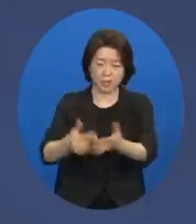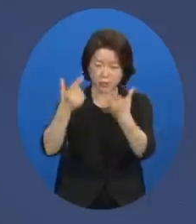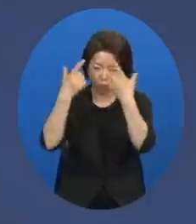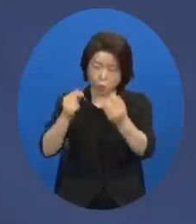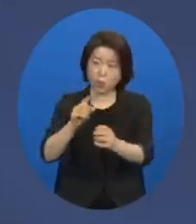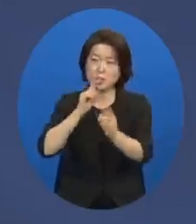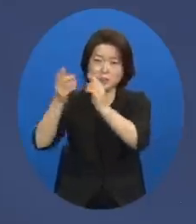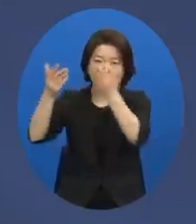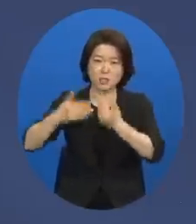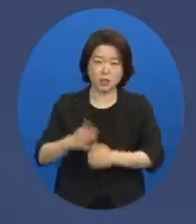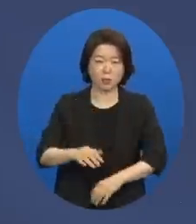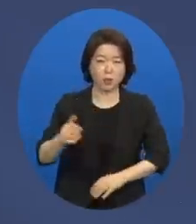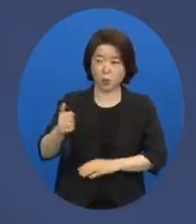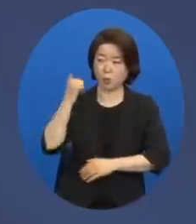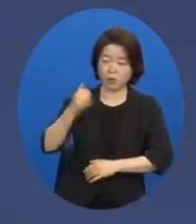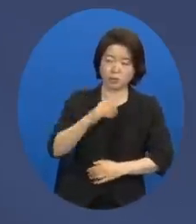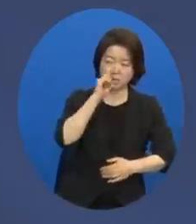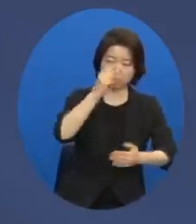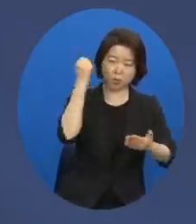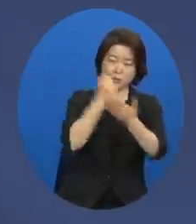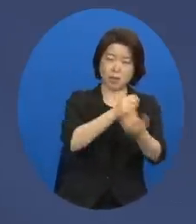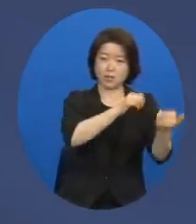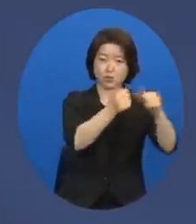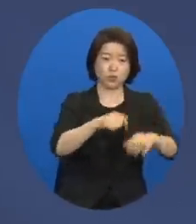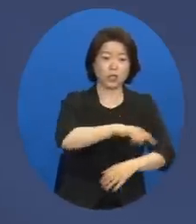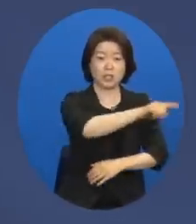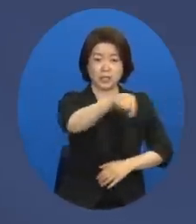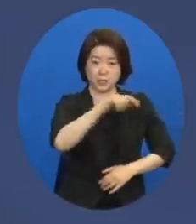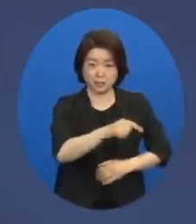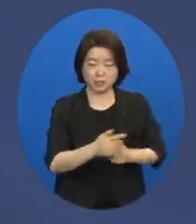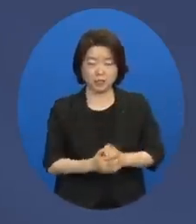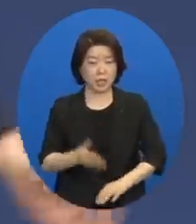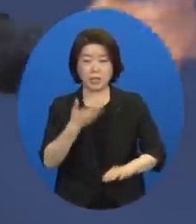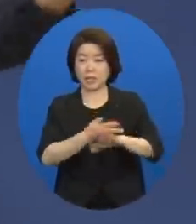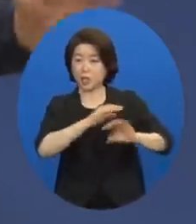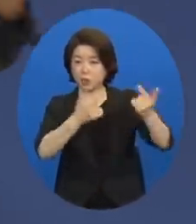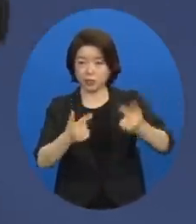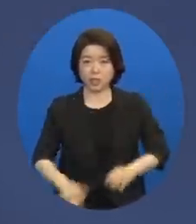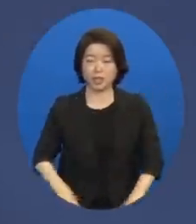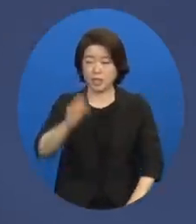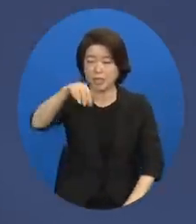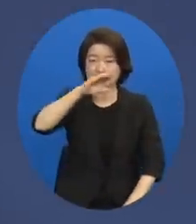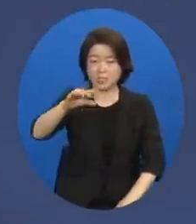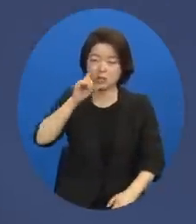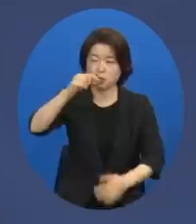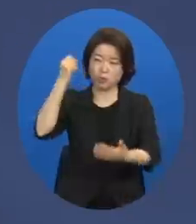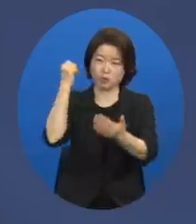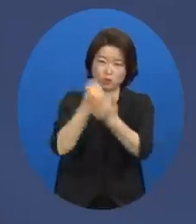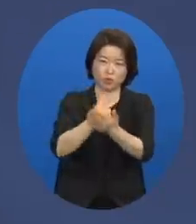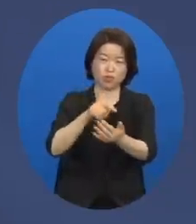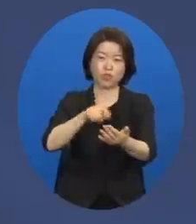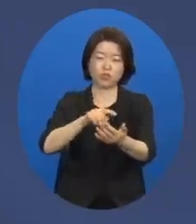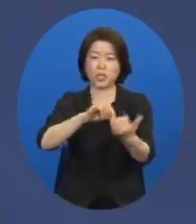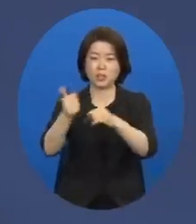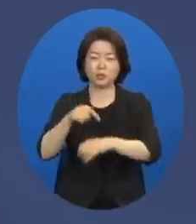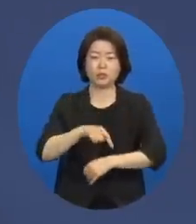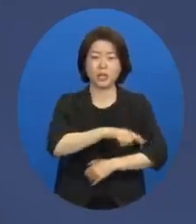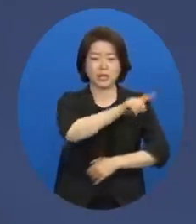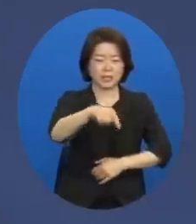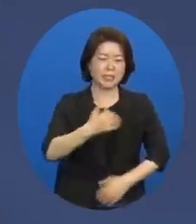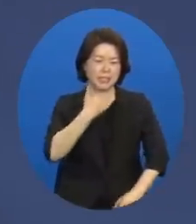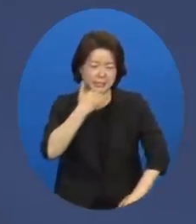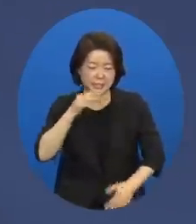주님을 50일 전에 못 박아 죽였던 그들이 다른 것도 아니고 바로 십자가에 못 박아 죽인 그가 너희들이